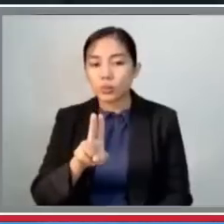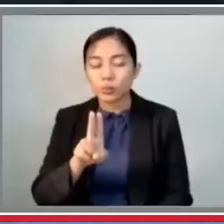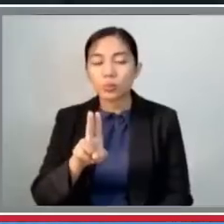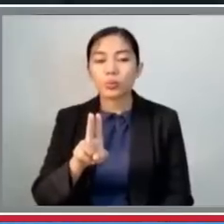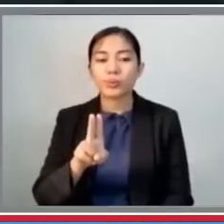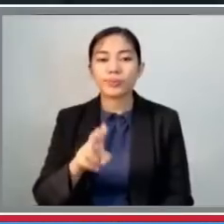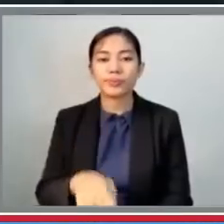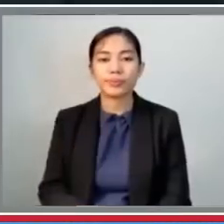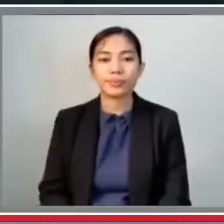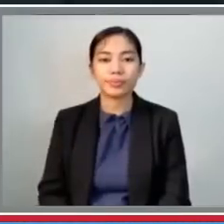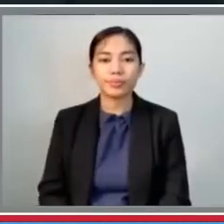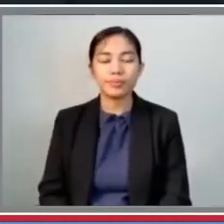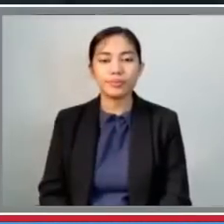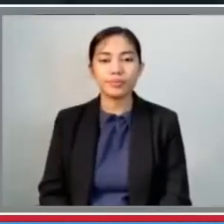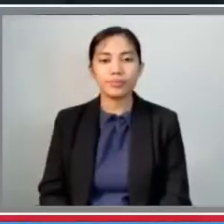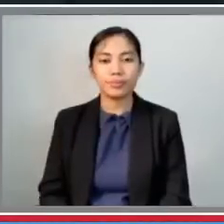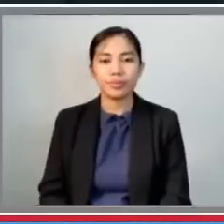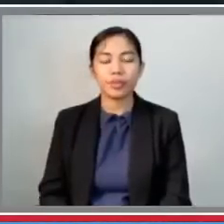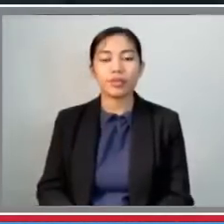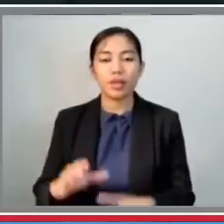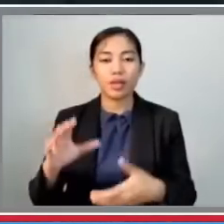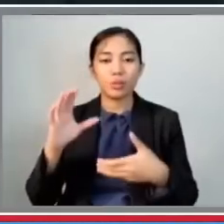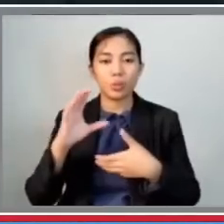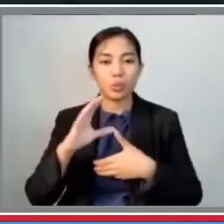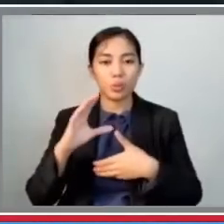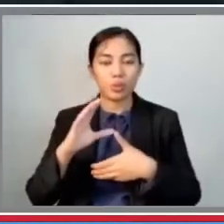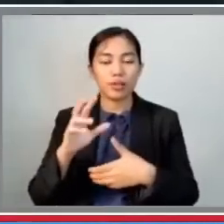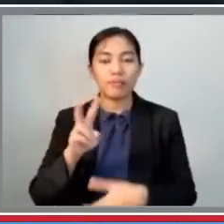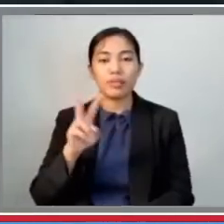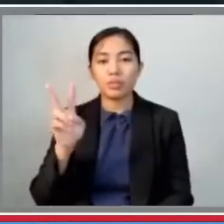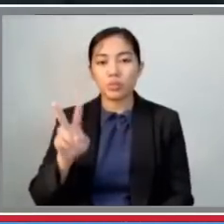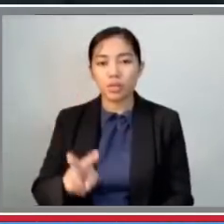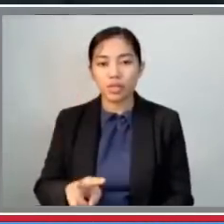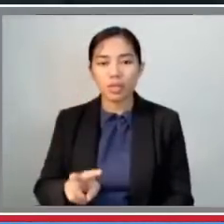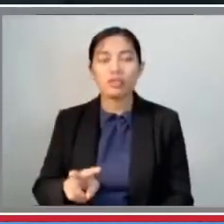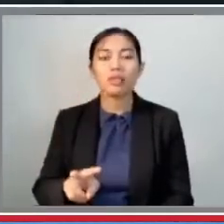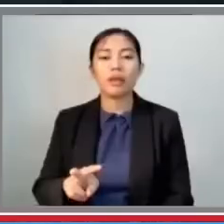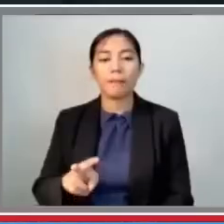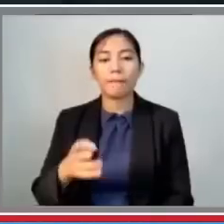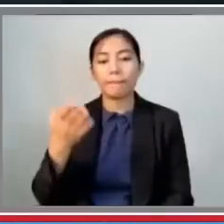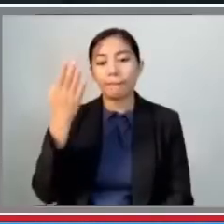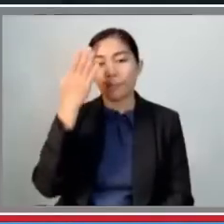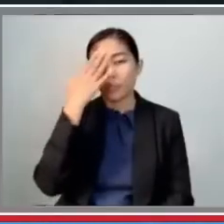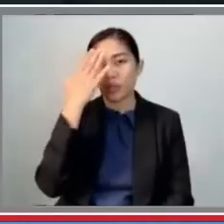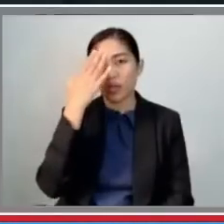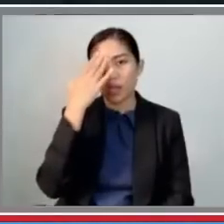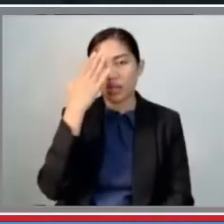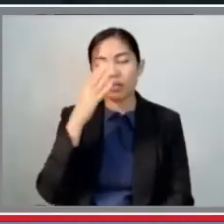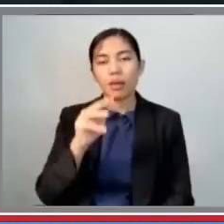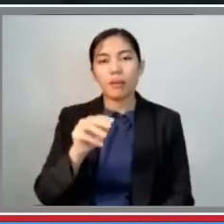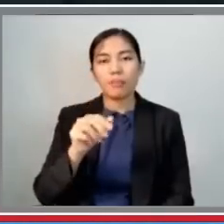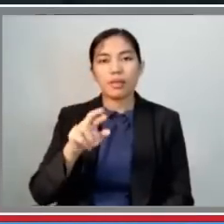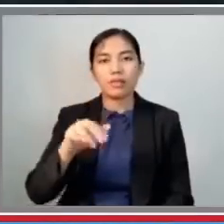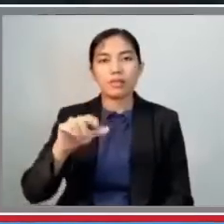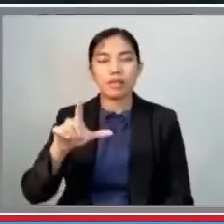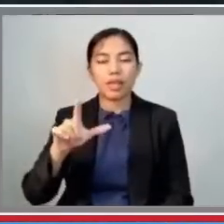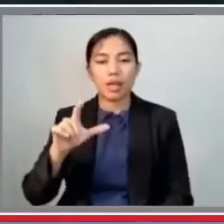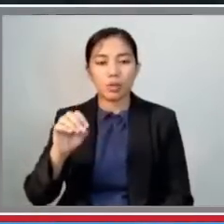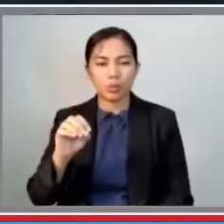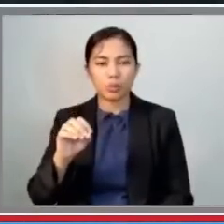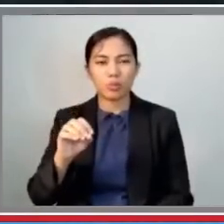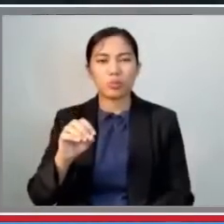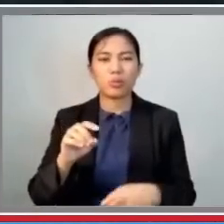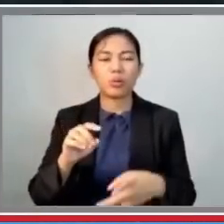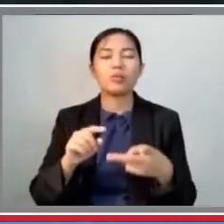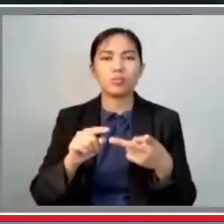ah Caloocan ng Valenzuela may kawayan Marilao ah bocawe at saka Sta Maria ay nag-announce na